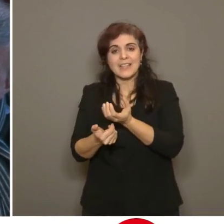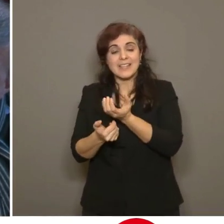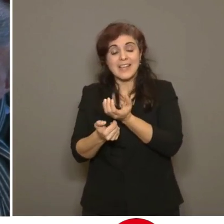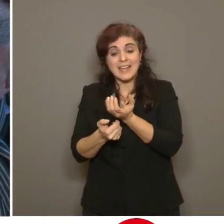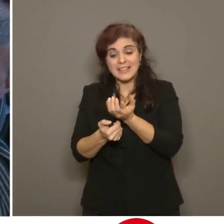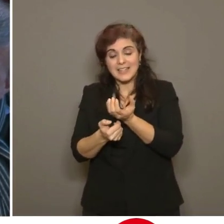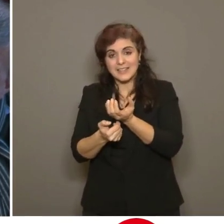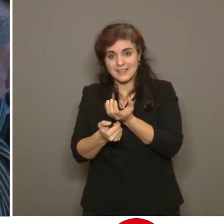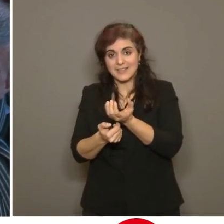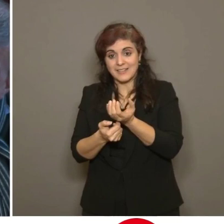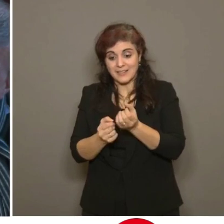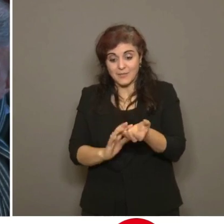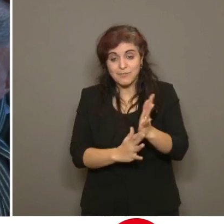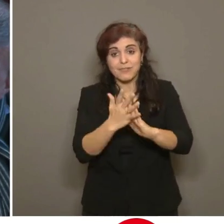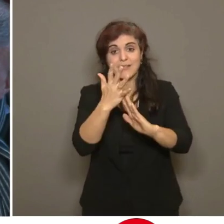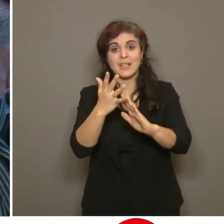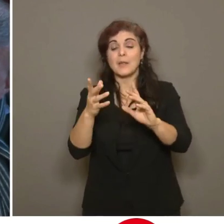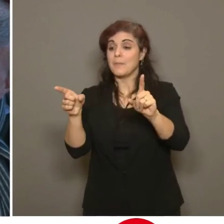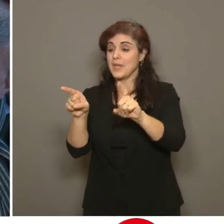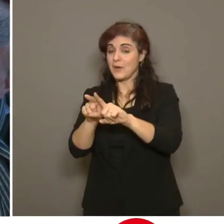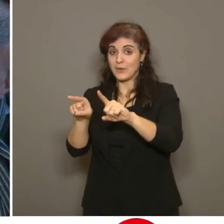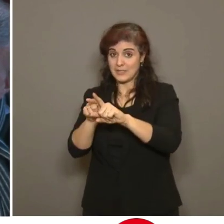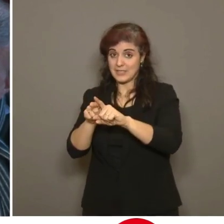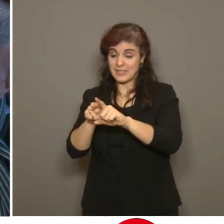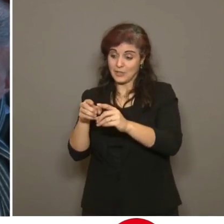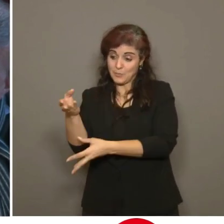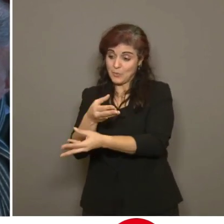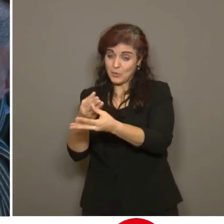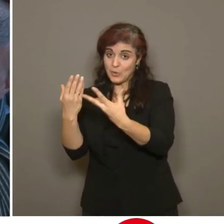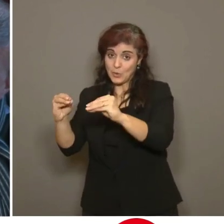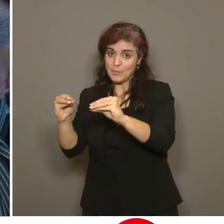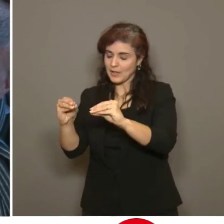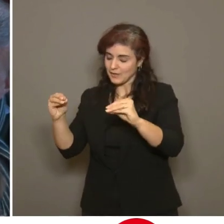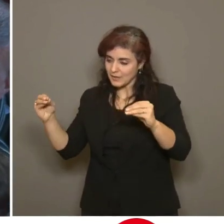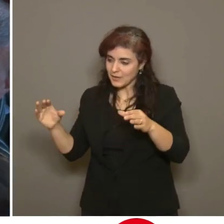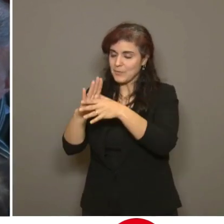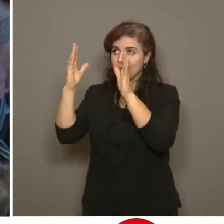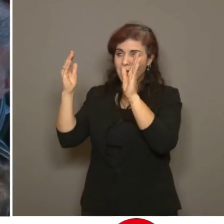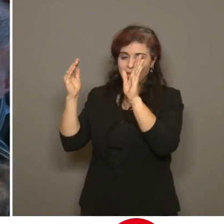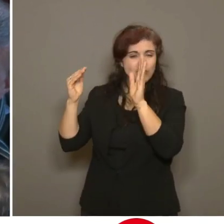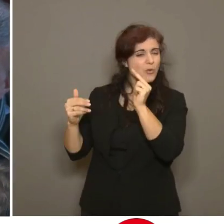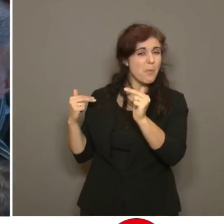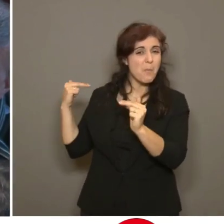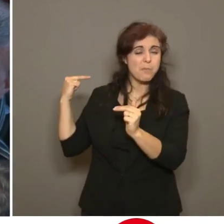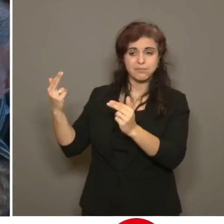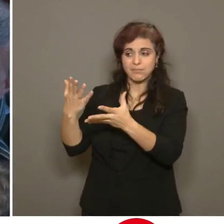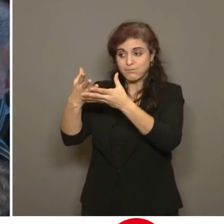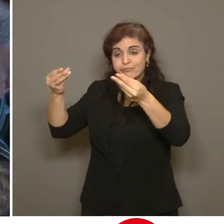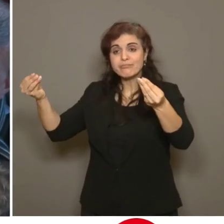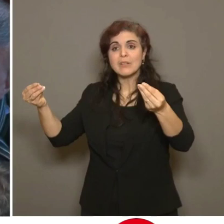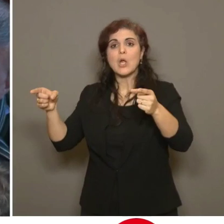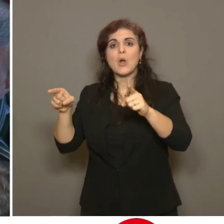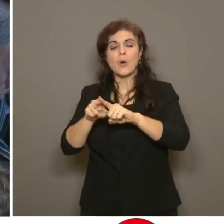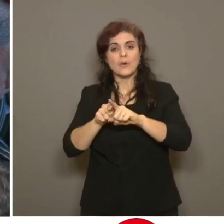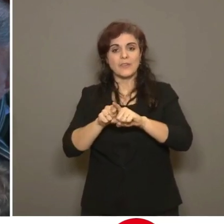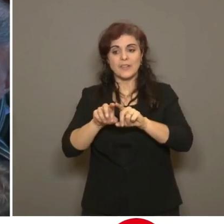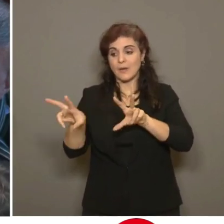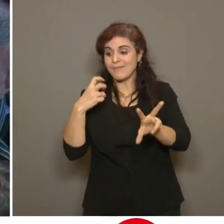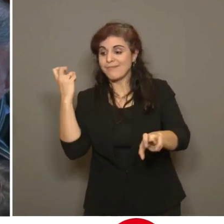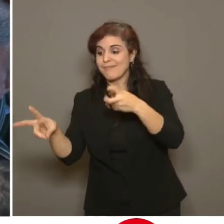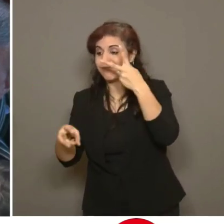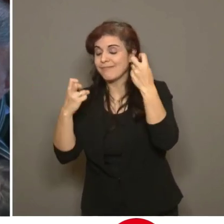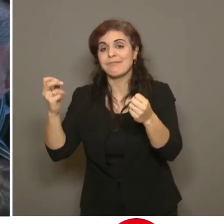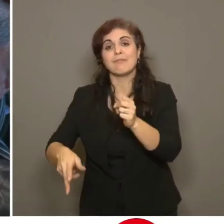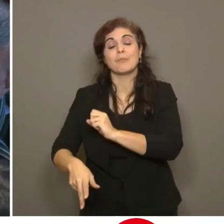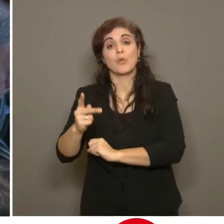résidents, détruisant un commerce emblématique de notre ville. Des cambriolages et intrusions se sont également multipliés dans les domiciles